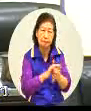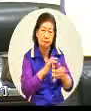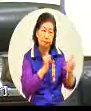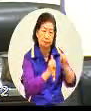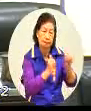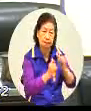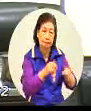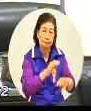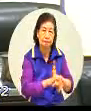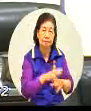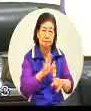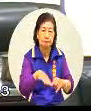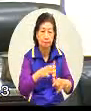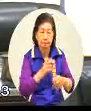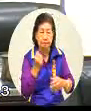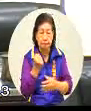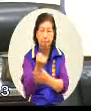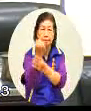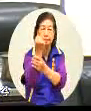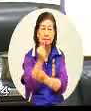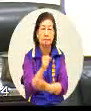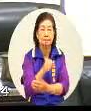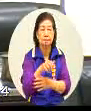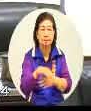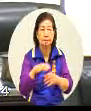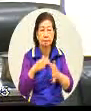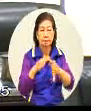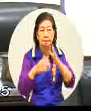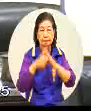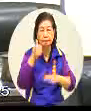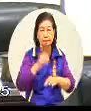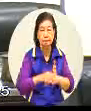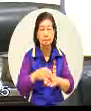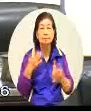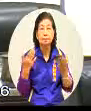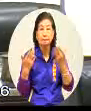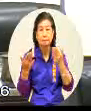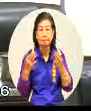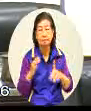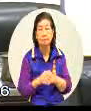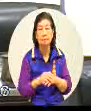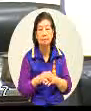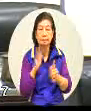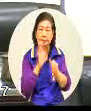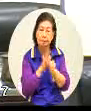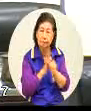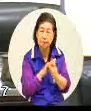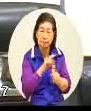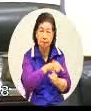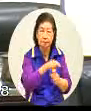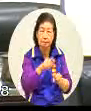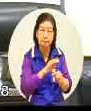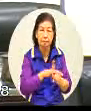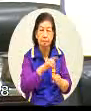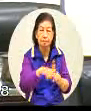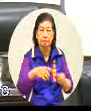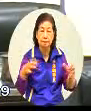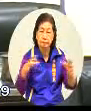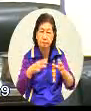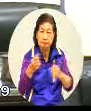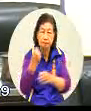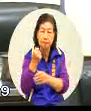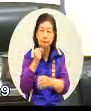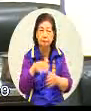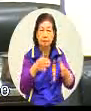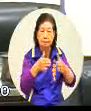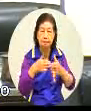点啦，这些人都大部分都支持你的，你那个你快看麦啦，所以，要替这些人，来出一个力的啦，嘿啦，来出一个力的啦。